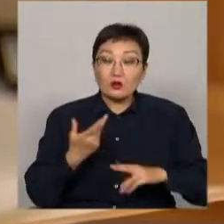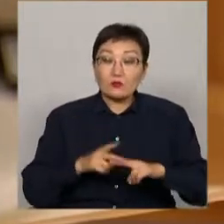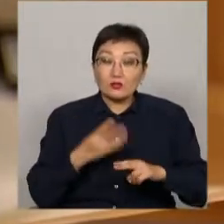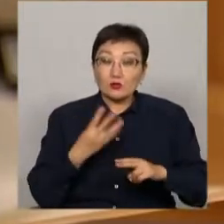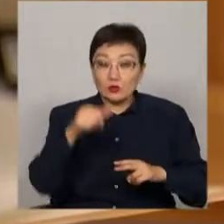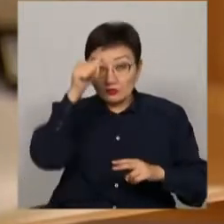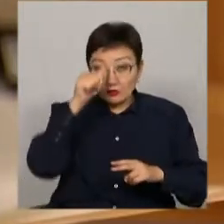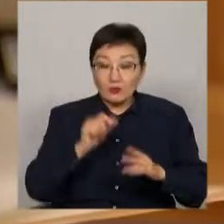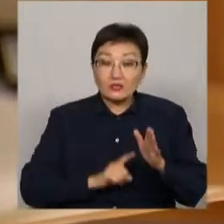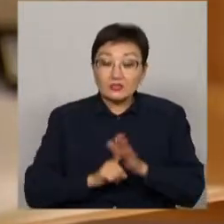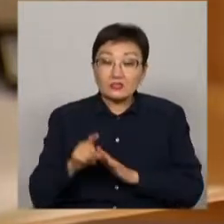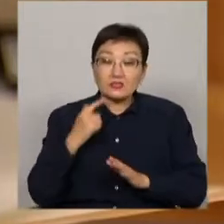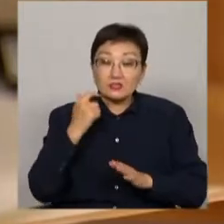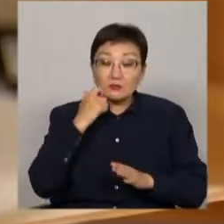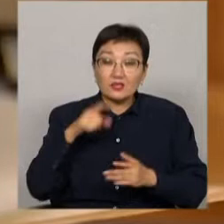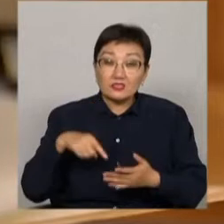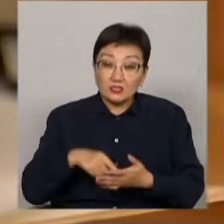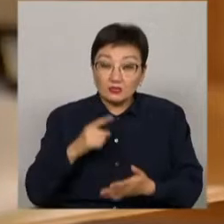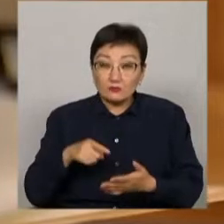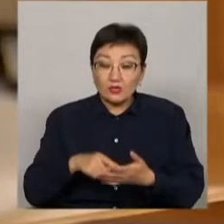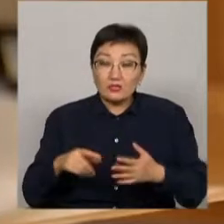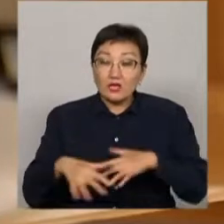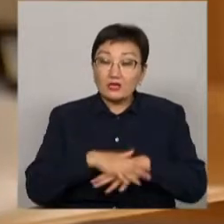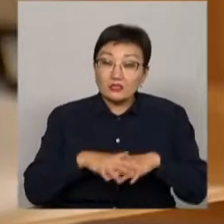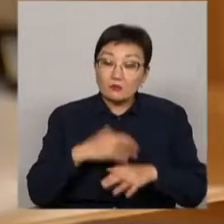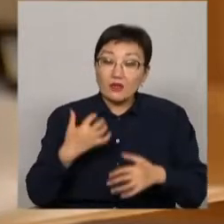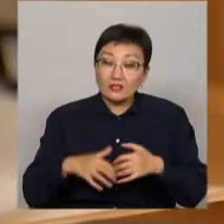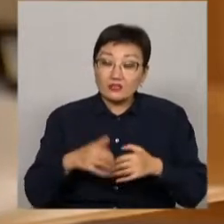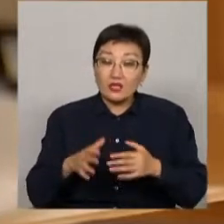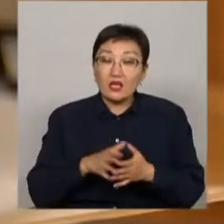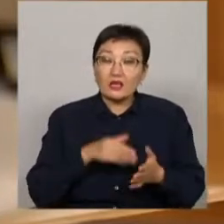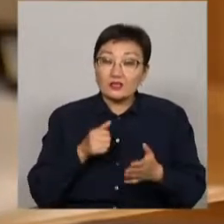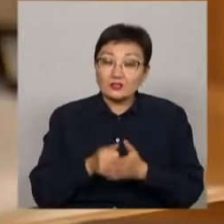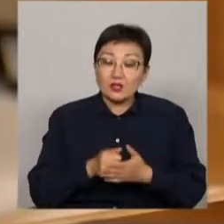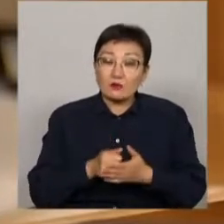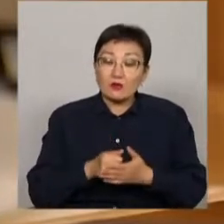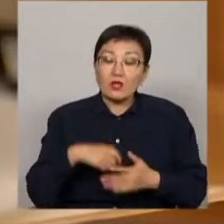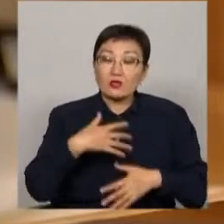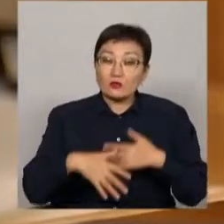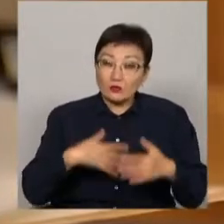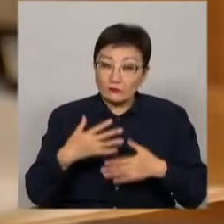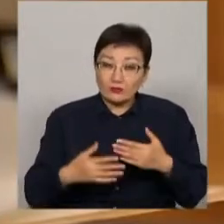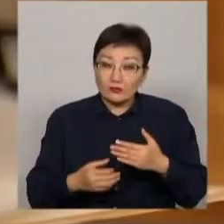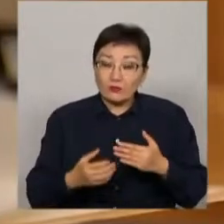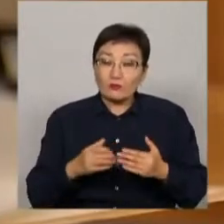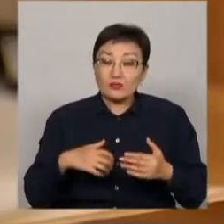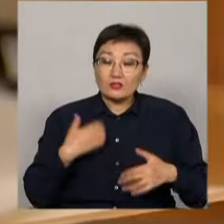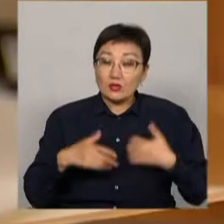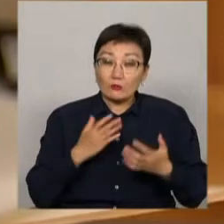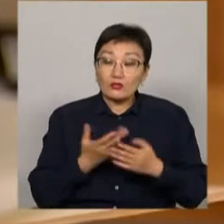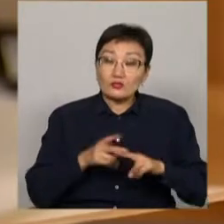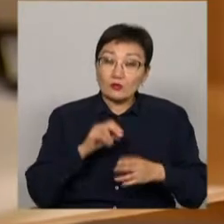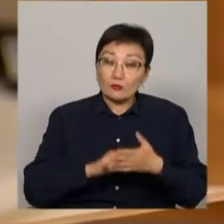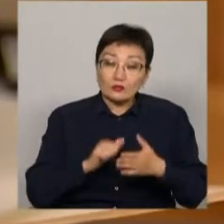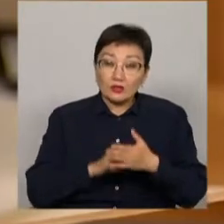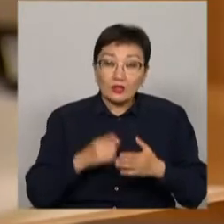ай бұрын басталған қант мәселесі халық арасында әлі дүрбелең туындырып отыр. Өйткені бұның салдарынан